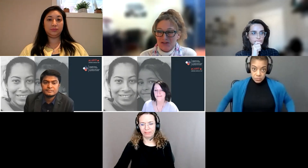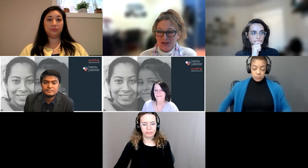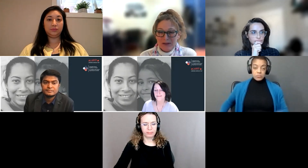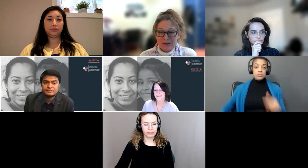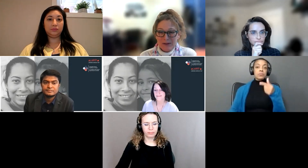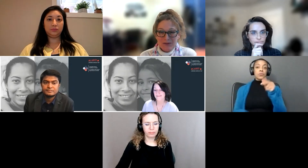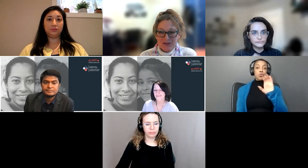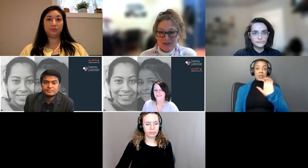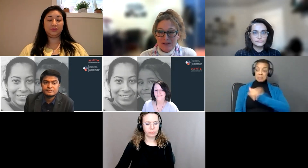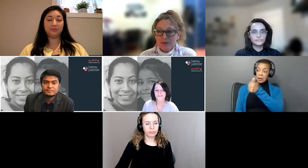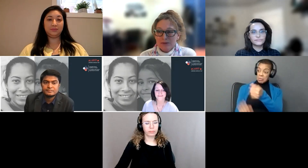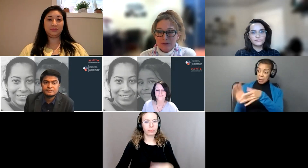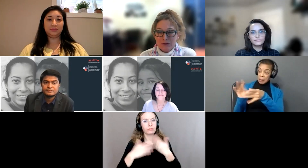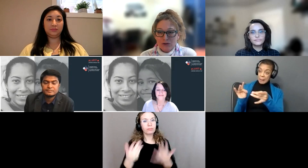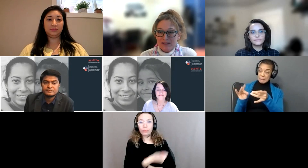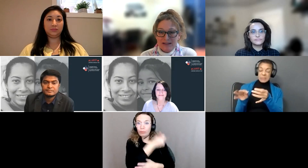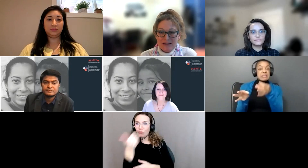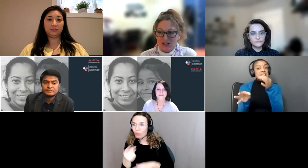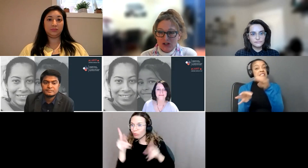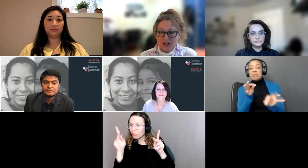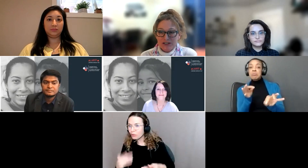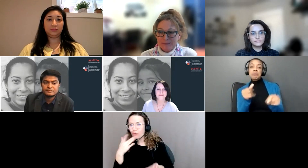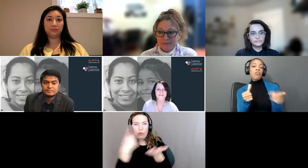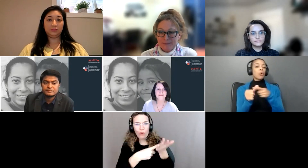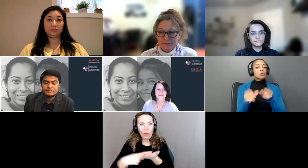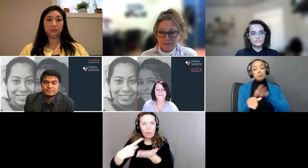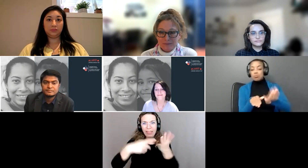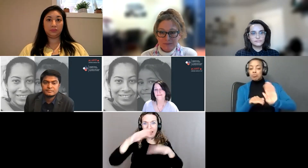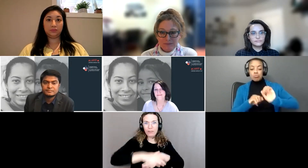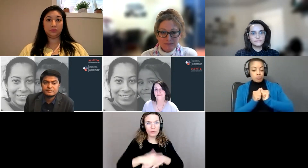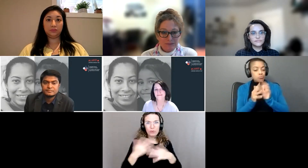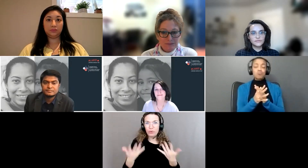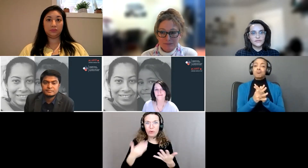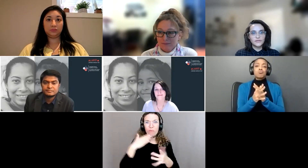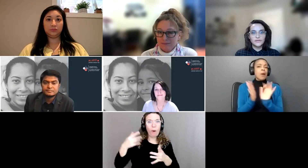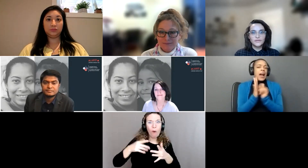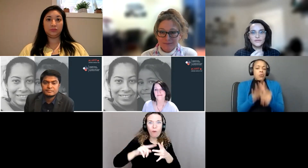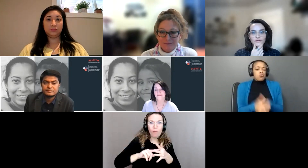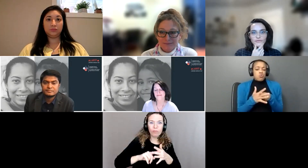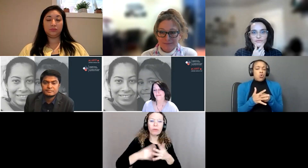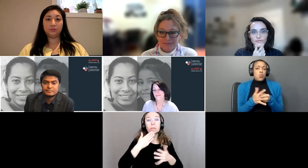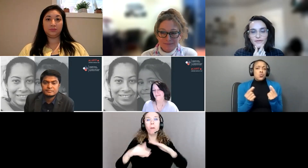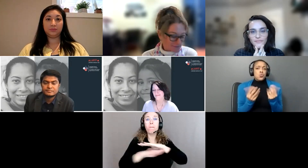Y a-t-il quelqu'un d'autre qui veut embarquer sur des bons points de départ?